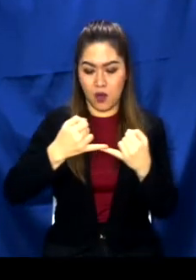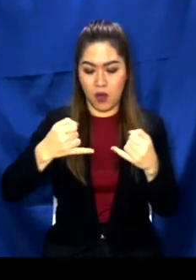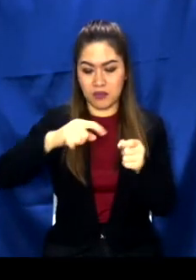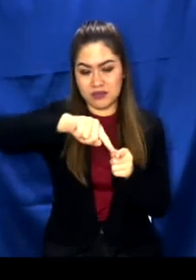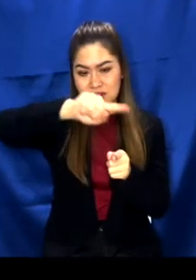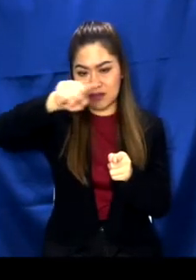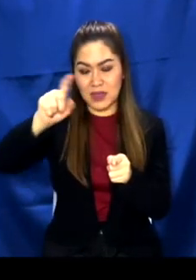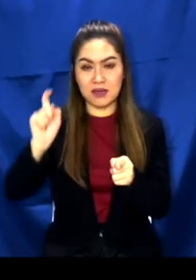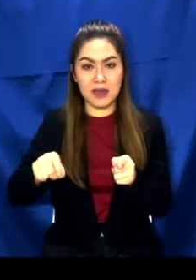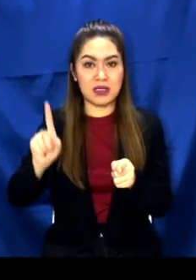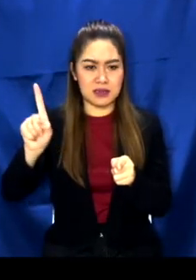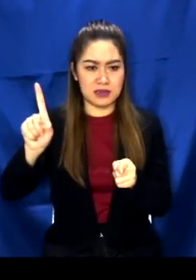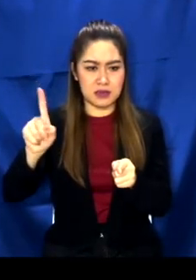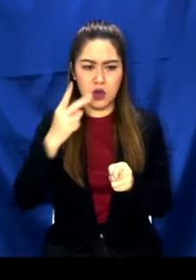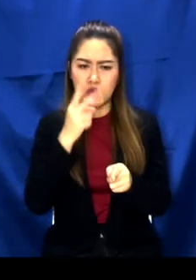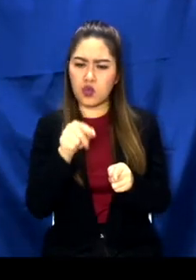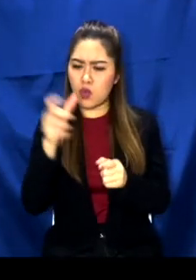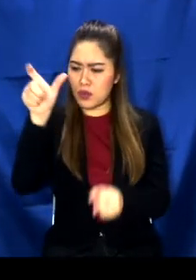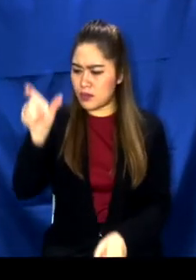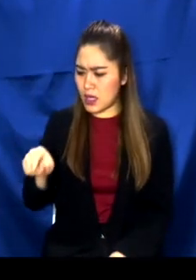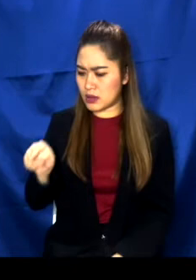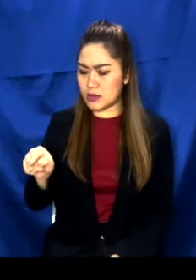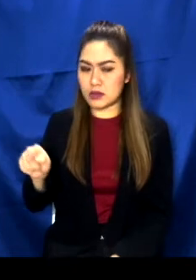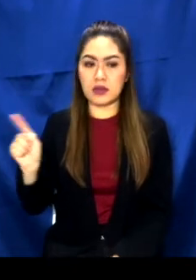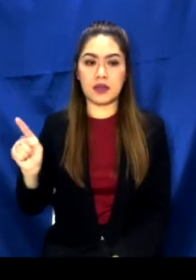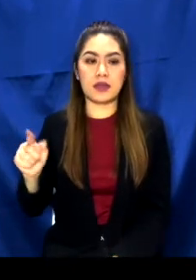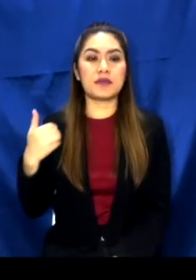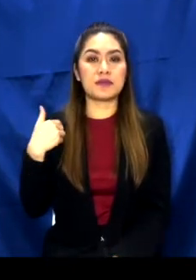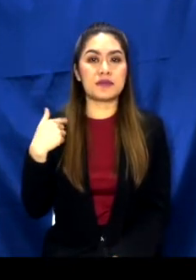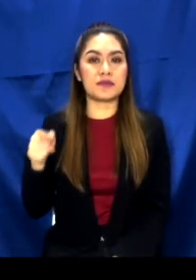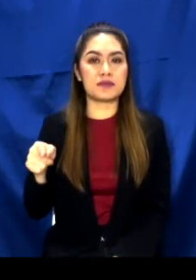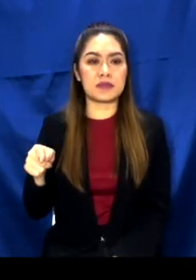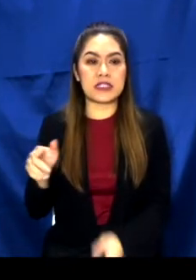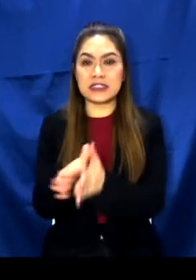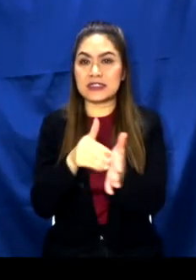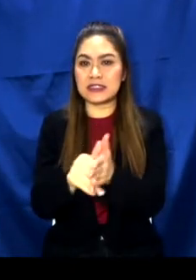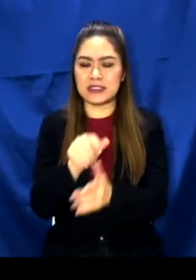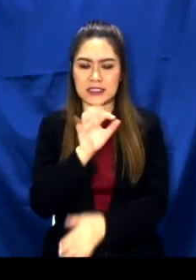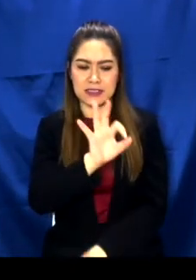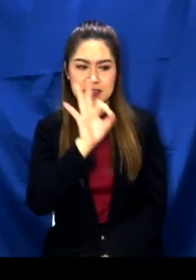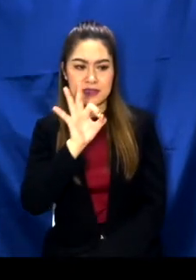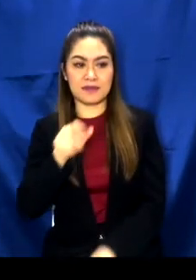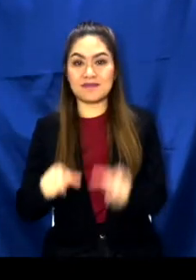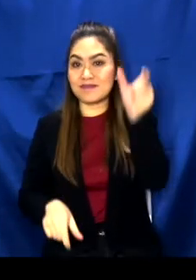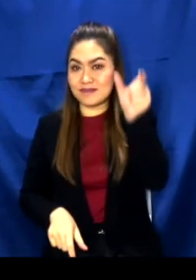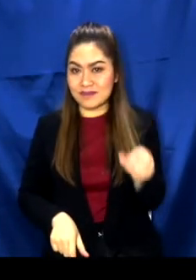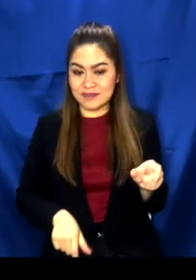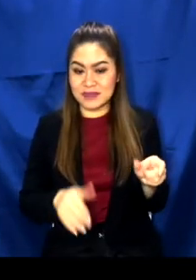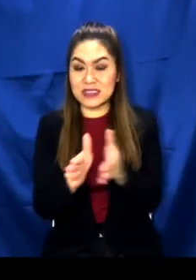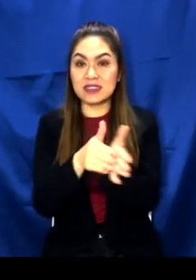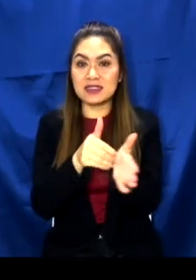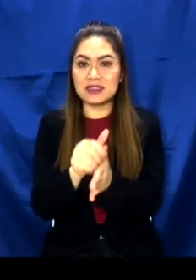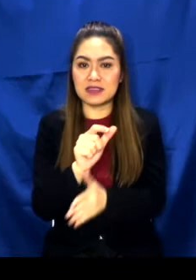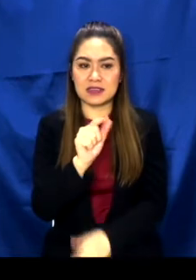ก็ดูเครื่องมือตรงนี้ค่ะตรงเนี้ยมันจะเป็นเครื่องดูดสีให้เราคลิก1ทีแล้ว